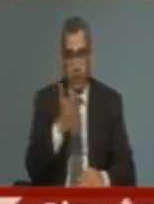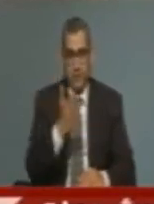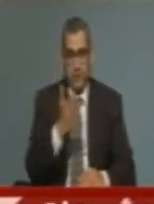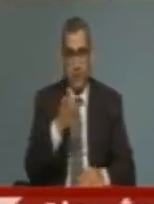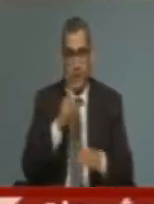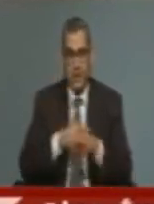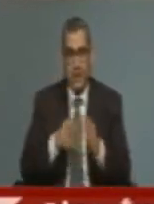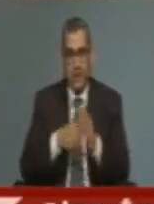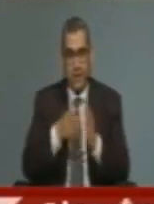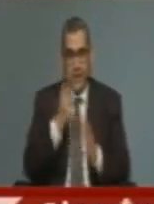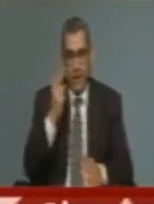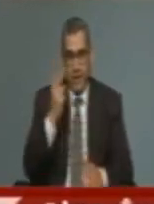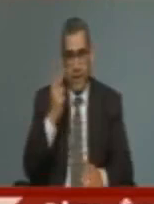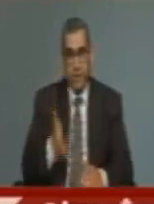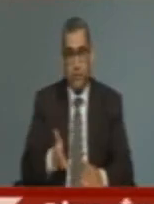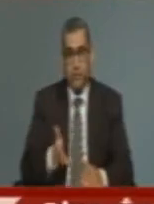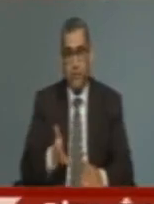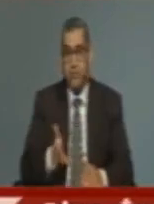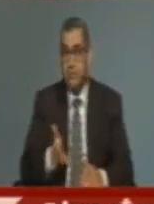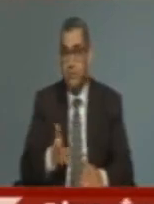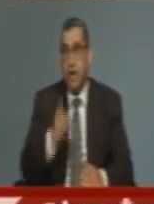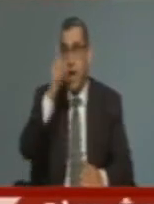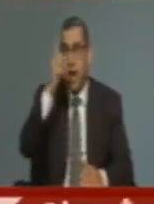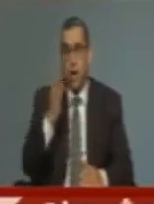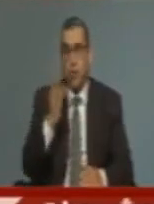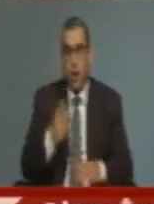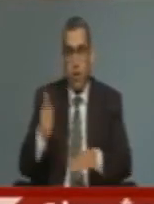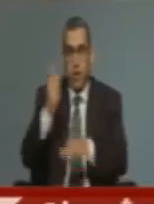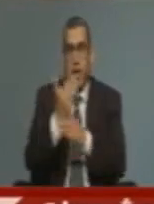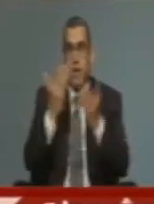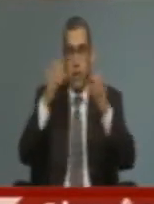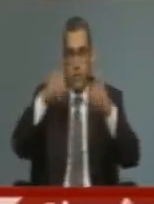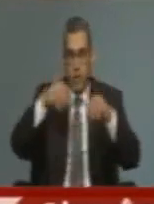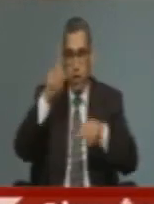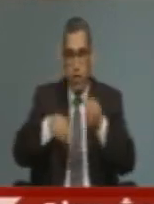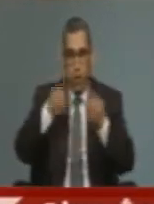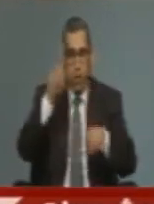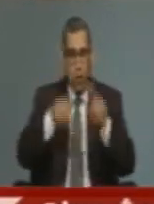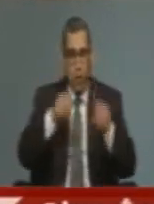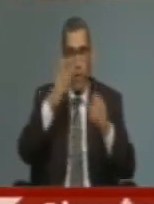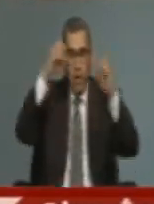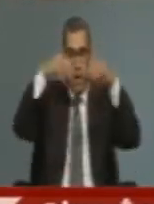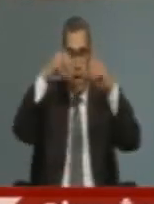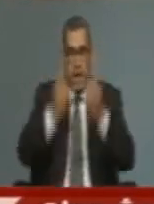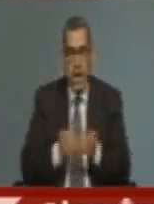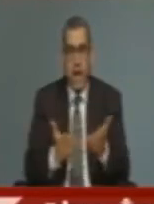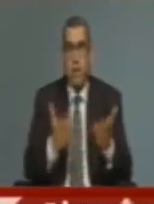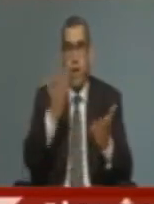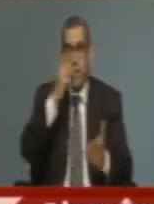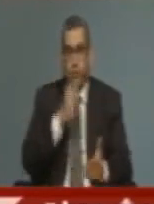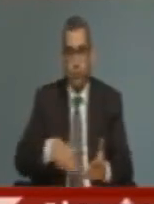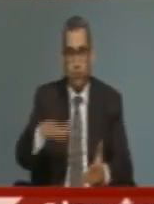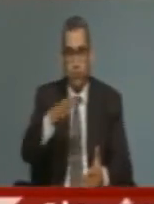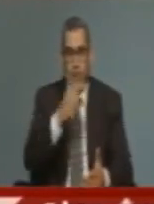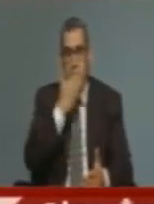مره تانيه ان ربنا سبحانه وتعالى يجعل الايام ديت ايام كريمه ومباركه علينا كلنا. الصيام اللي